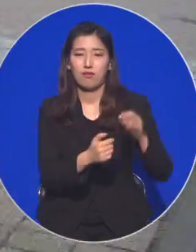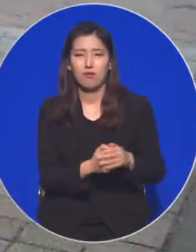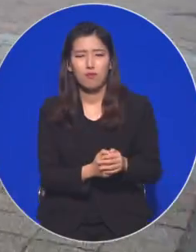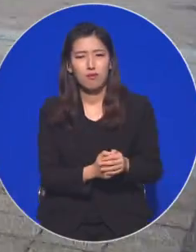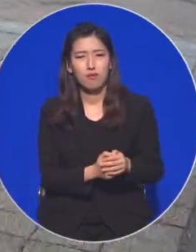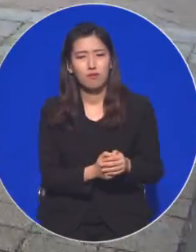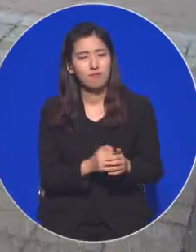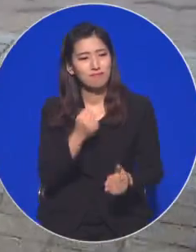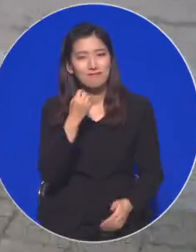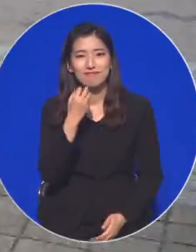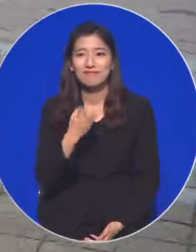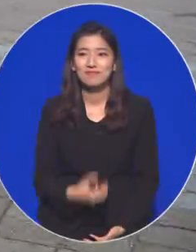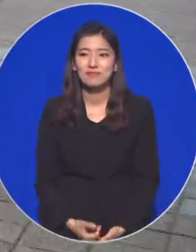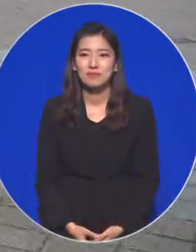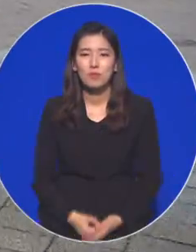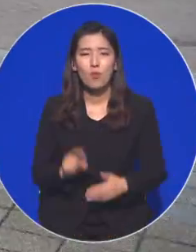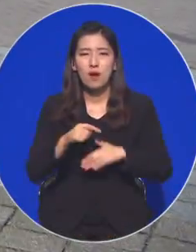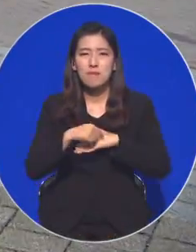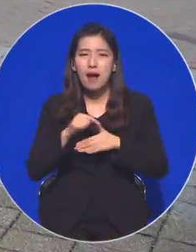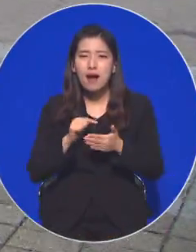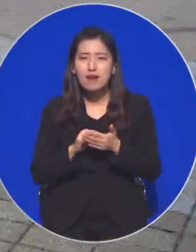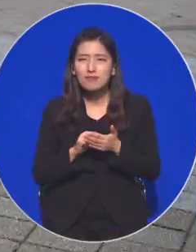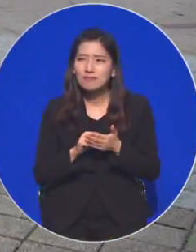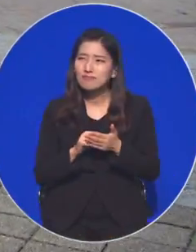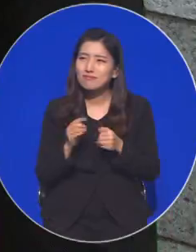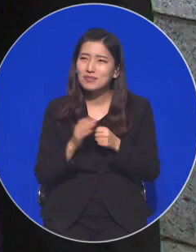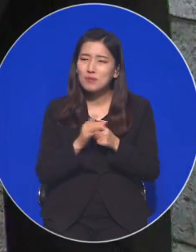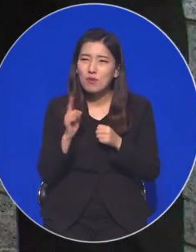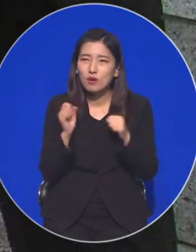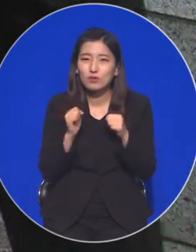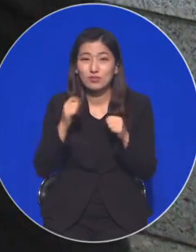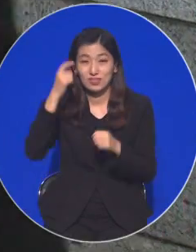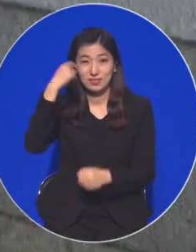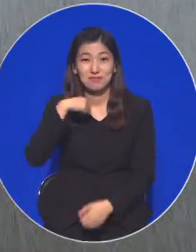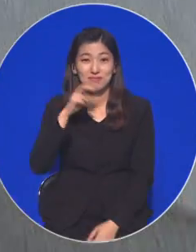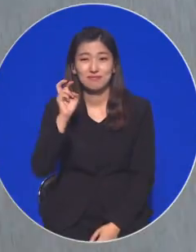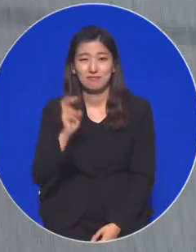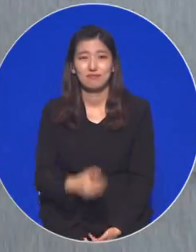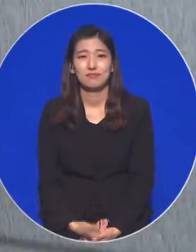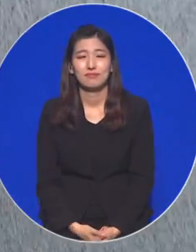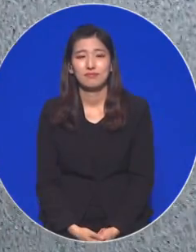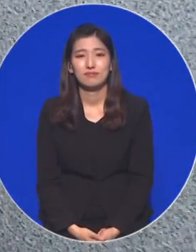보기엔 어렵겠죠. 심리적인 이유로 더 춥게 느낄 수 있다는 분석입니다.